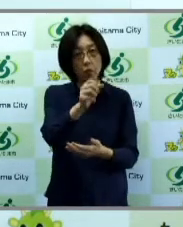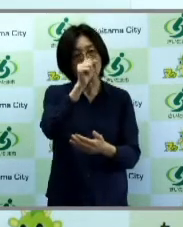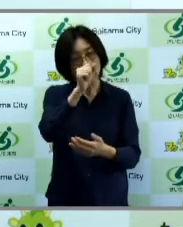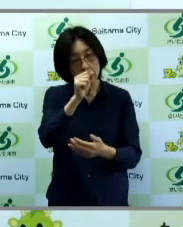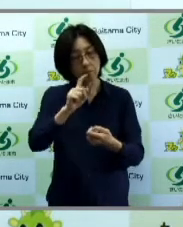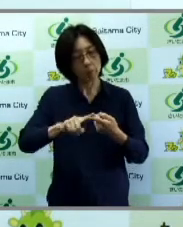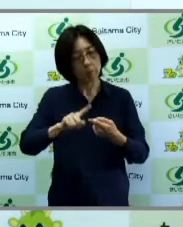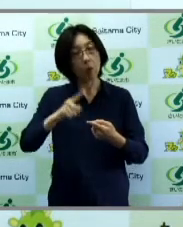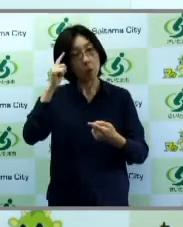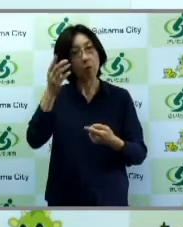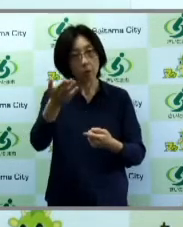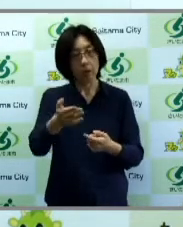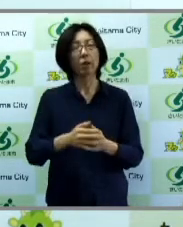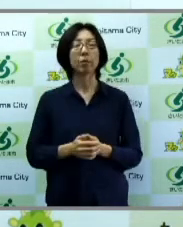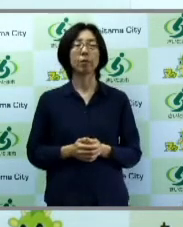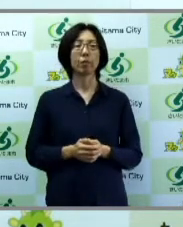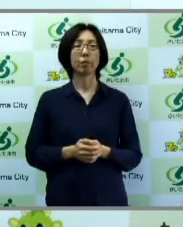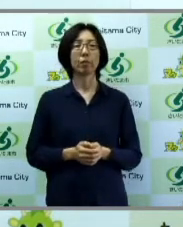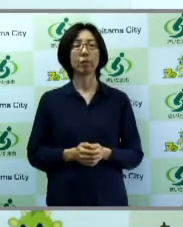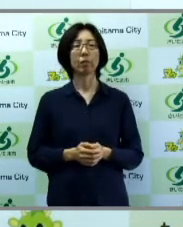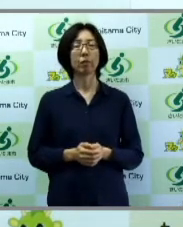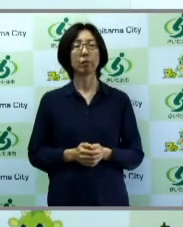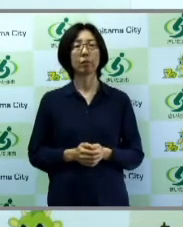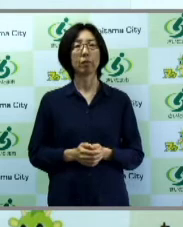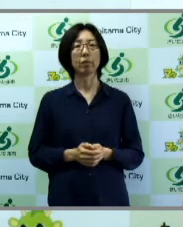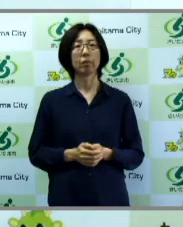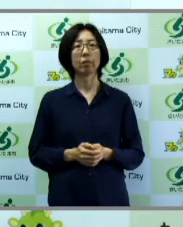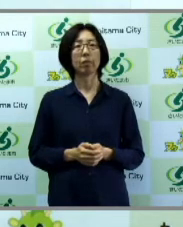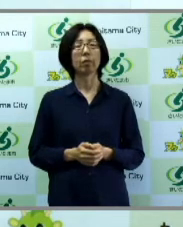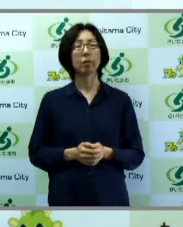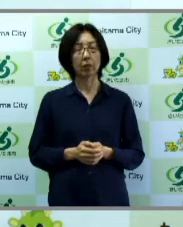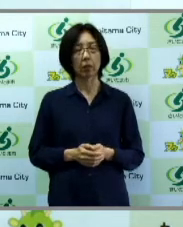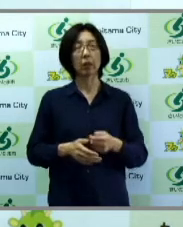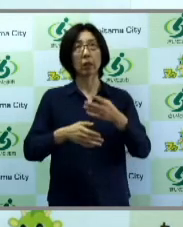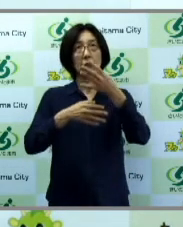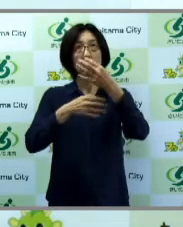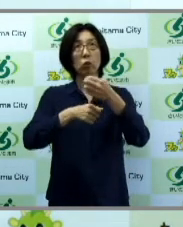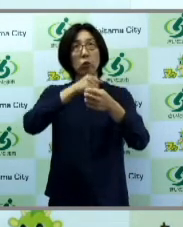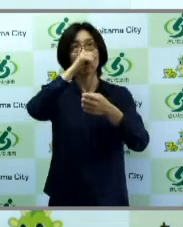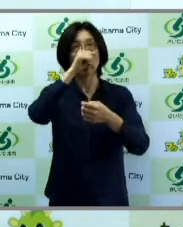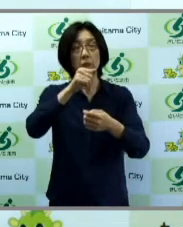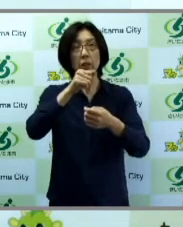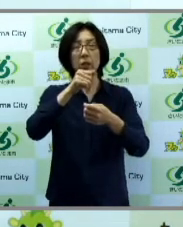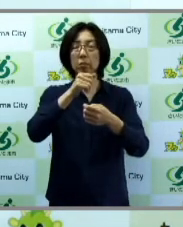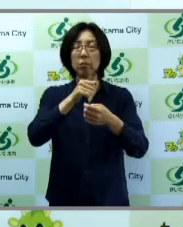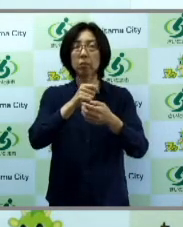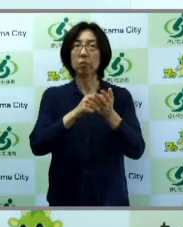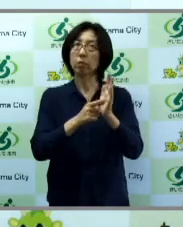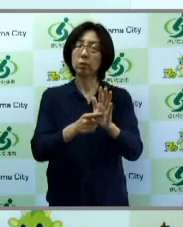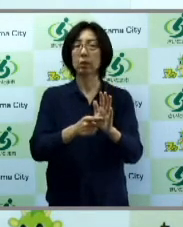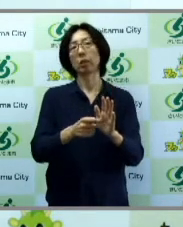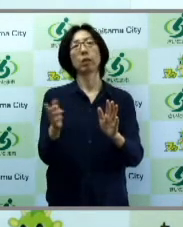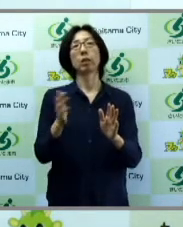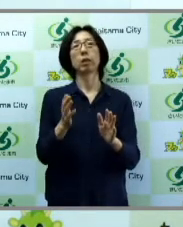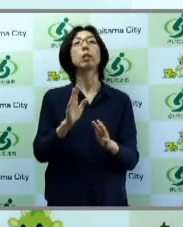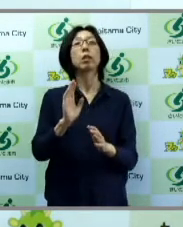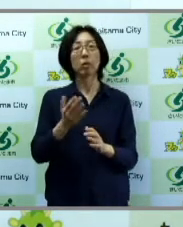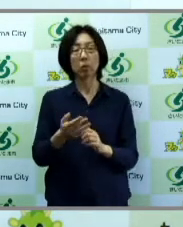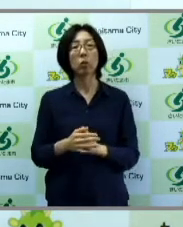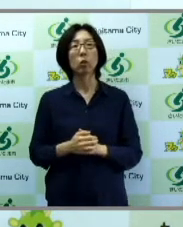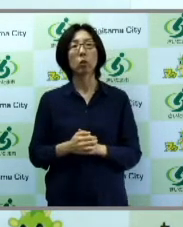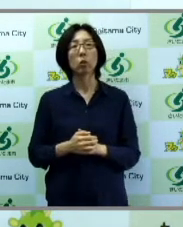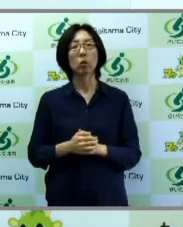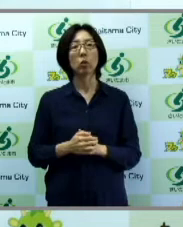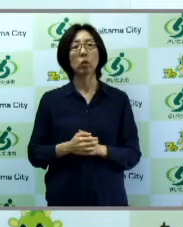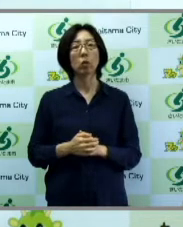という、時期の指定は当然できませんけれども、やはり今日々感染者数が首都